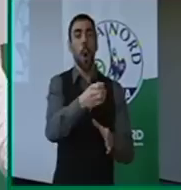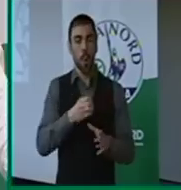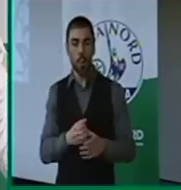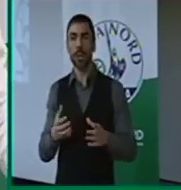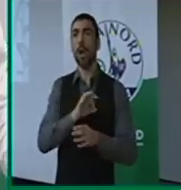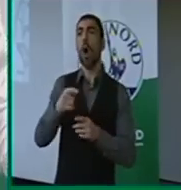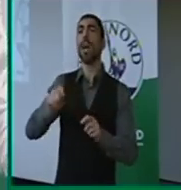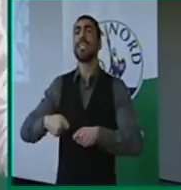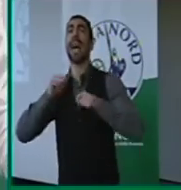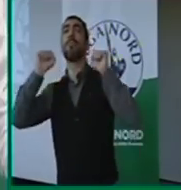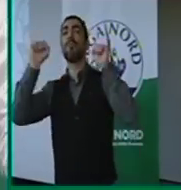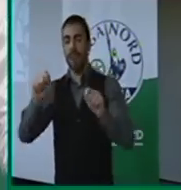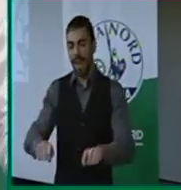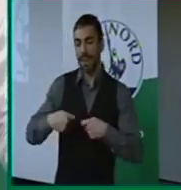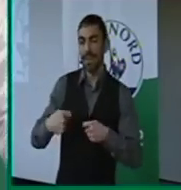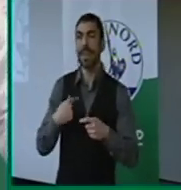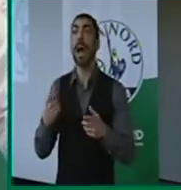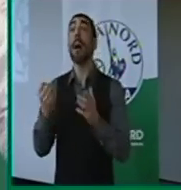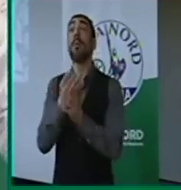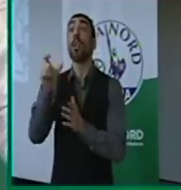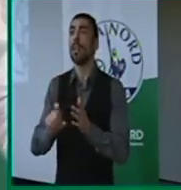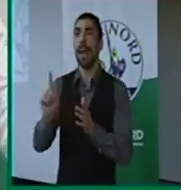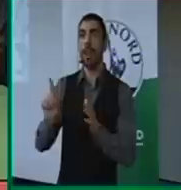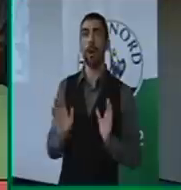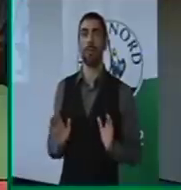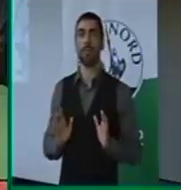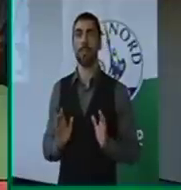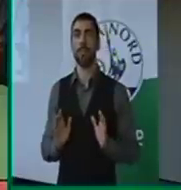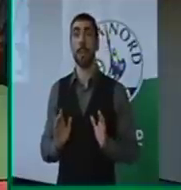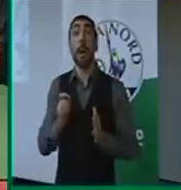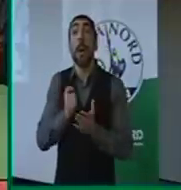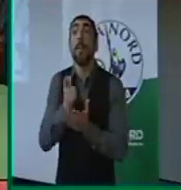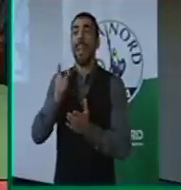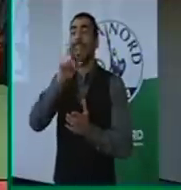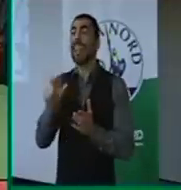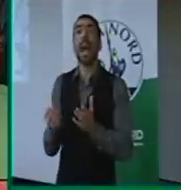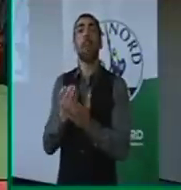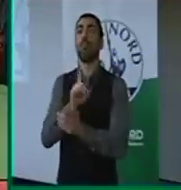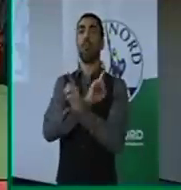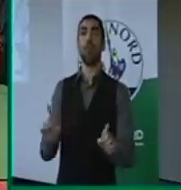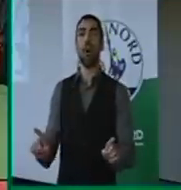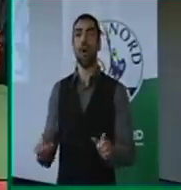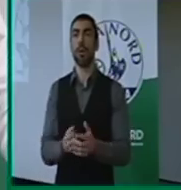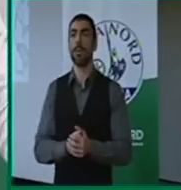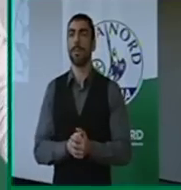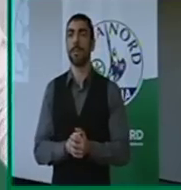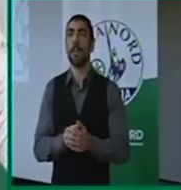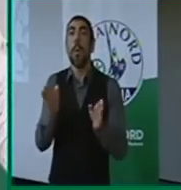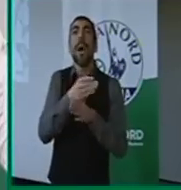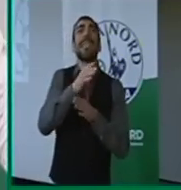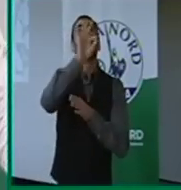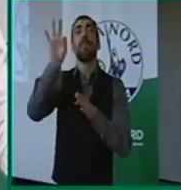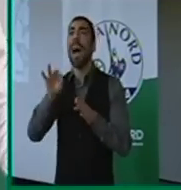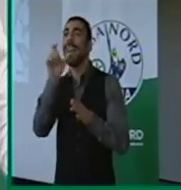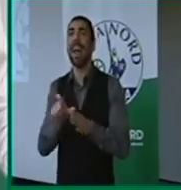scarpe da tennis Comprare non prodotte in Italia L'importante è che non siano prodotte in Italia Ovunque ma non in